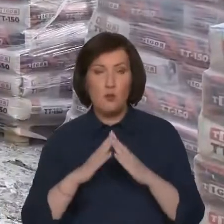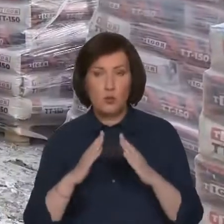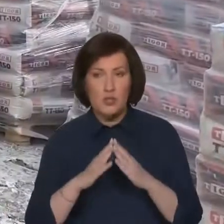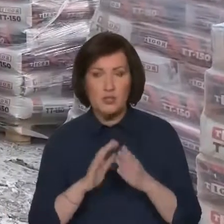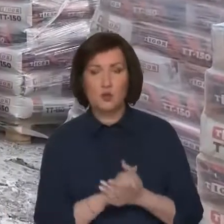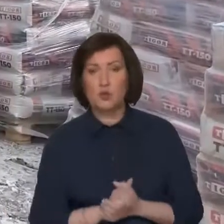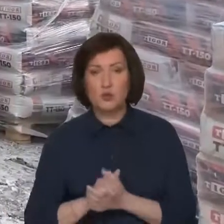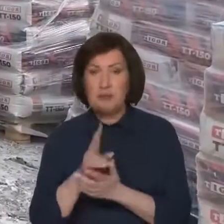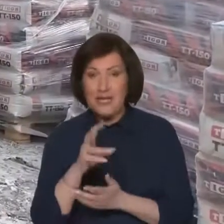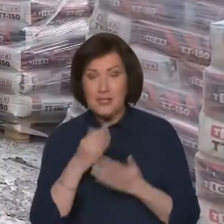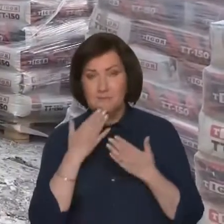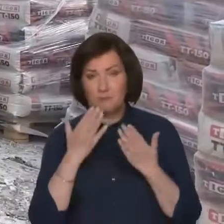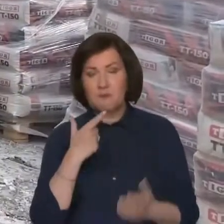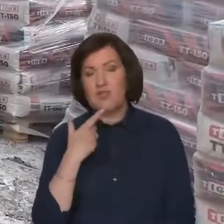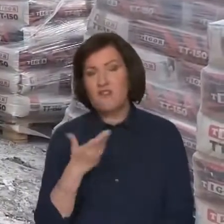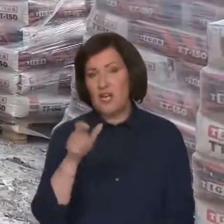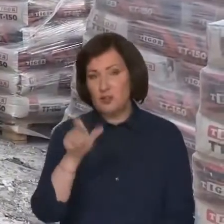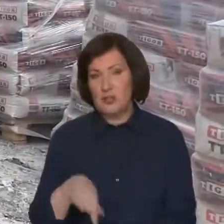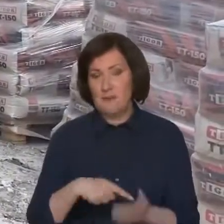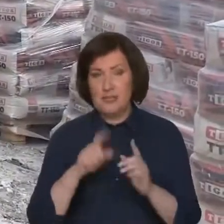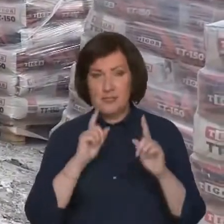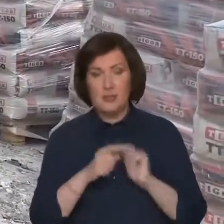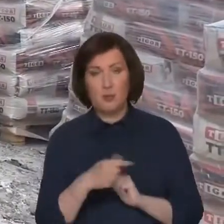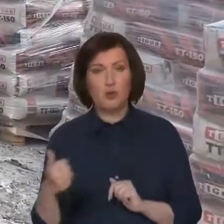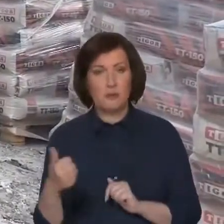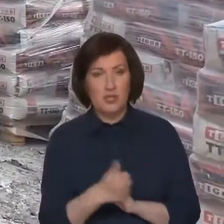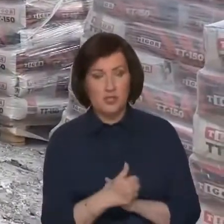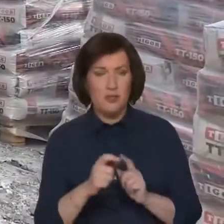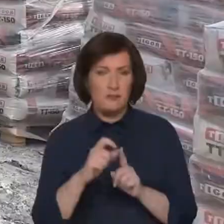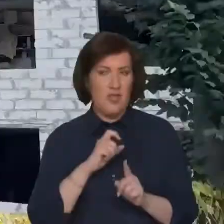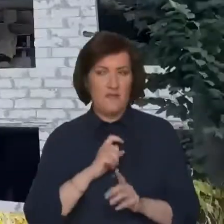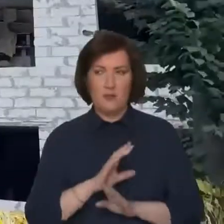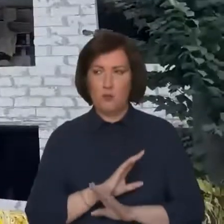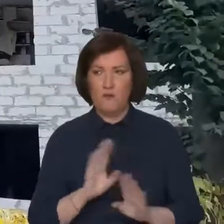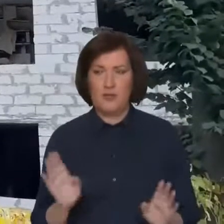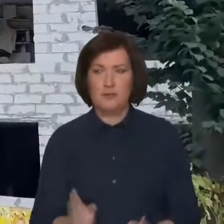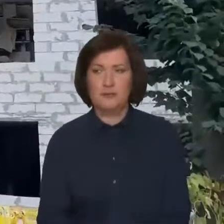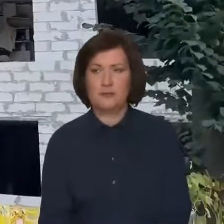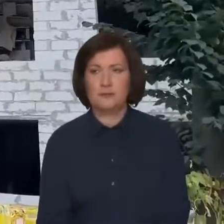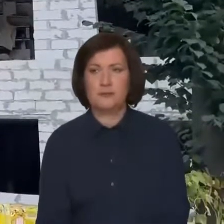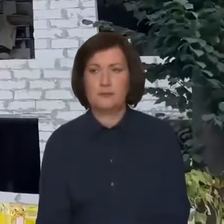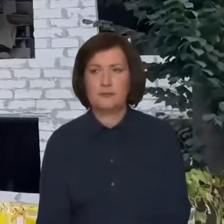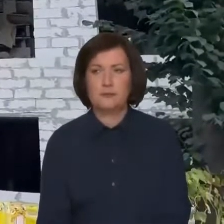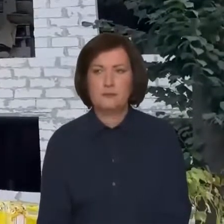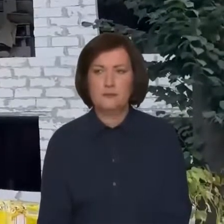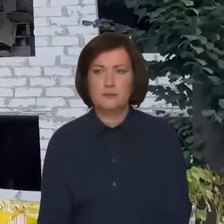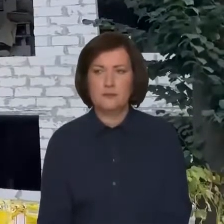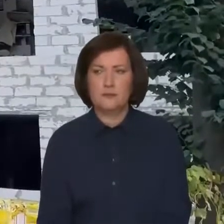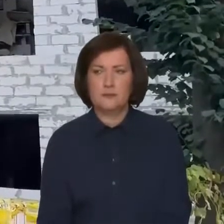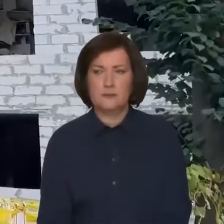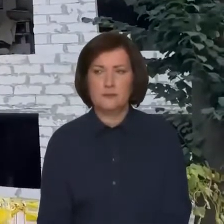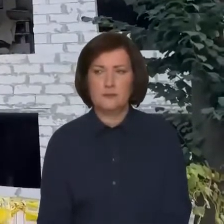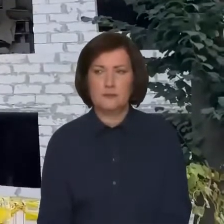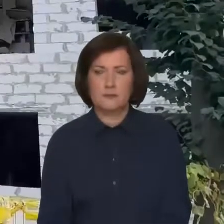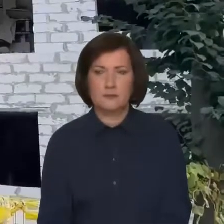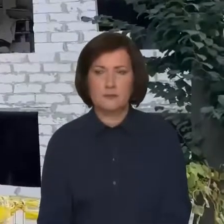будинку, Суспільне запитало у речників міськради. Протягом тижня вони не відповіли. Маргарита Дешкіна, Дмитро Гребінник та Антон Калита.